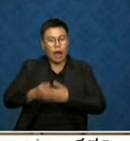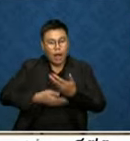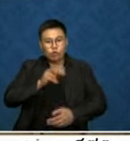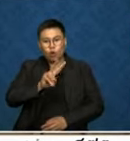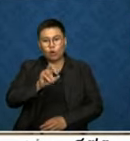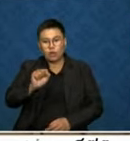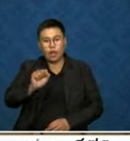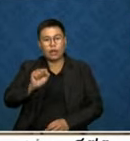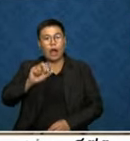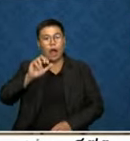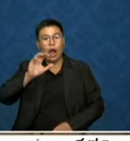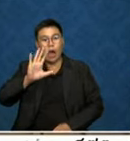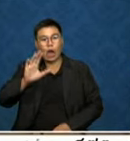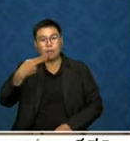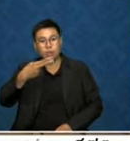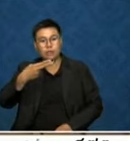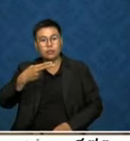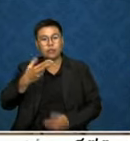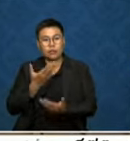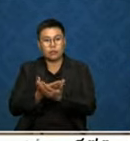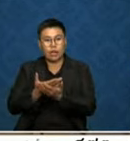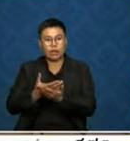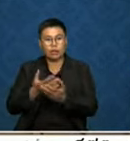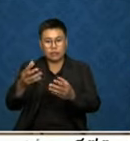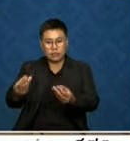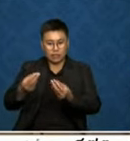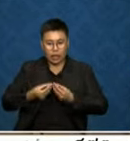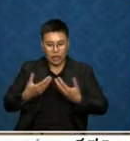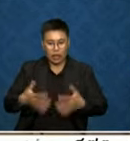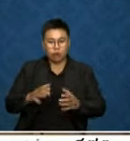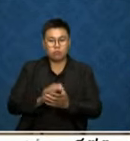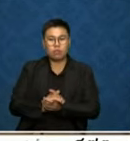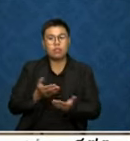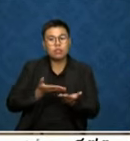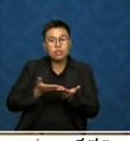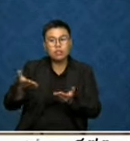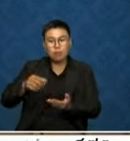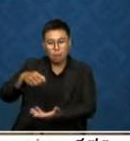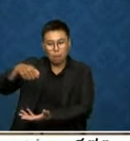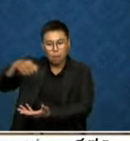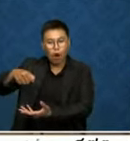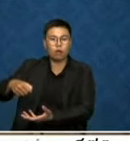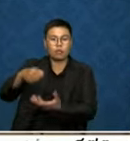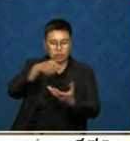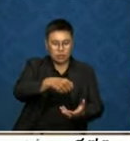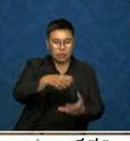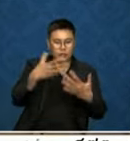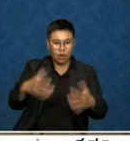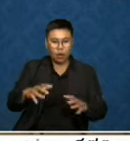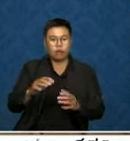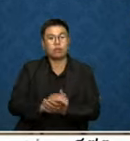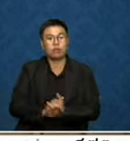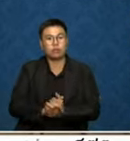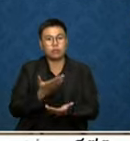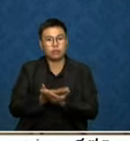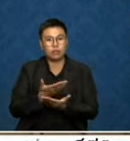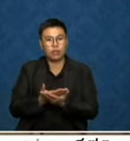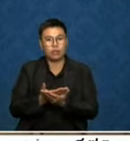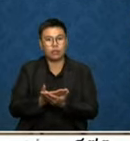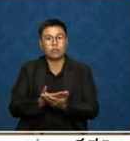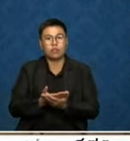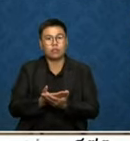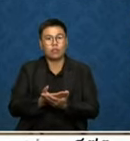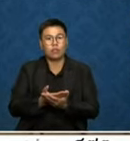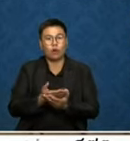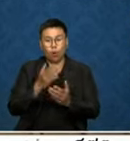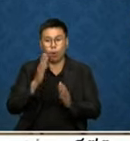นะครับพอรับเงินมาก่อนนะครับก็ไปซื้อกระเป๋าให้ช่วงแรกๆแล้วก็เอากระเป๋าเอาเงินของคนต่อๆไปเนี่ย